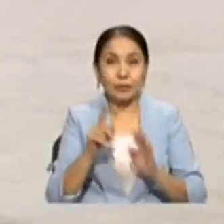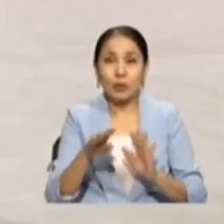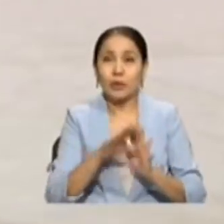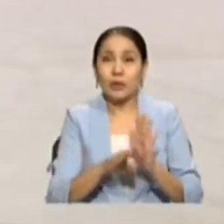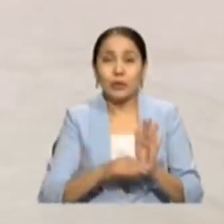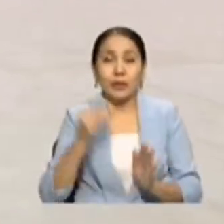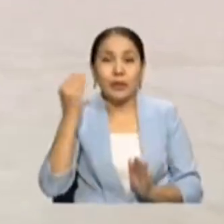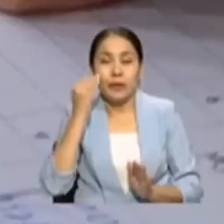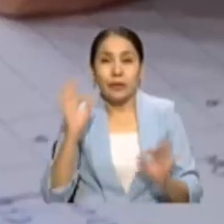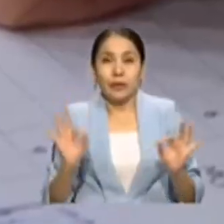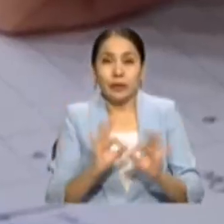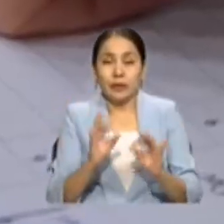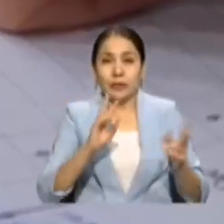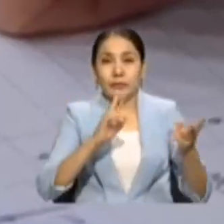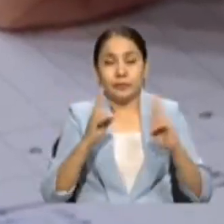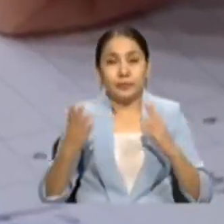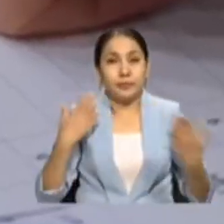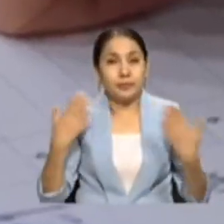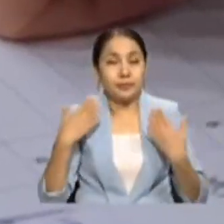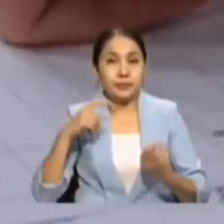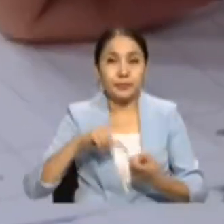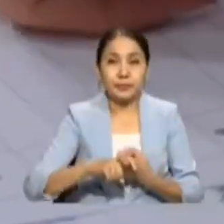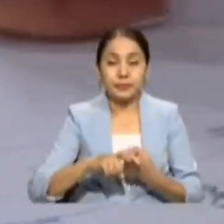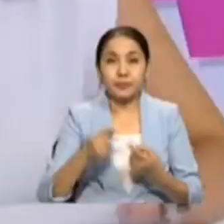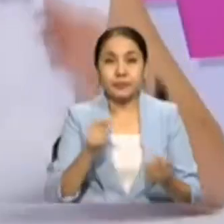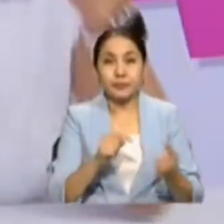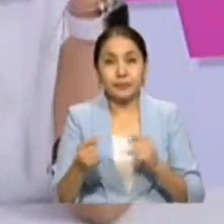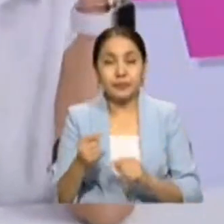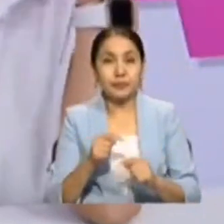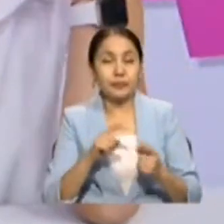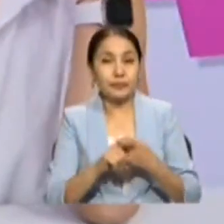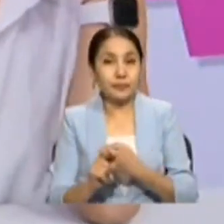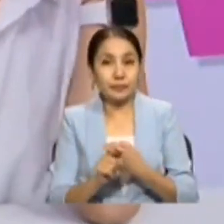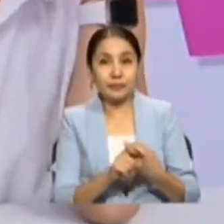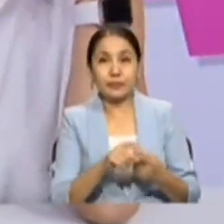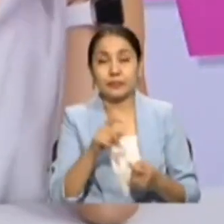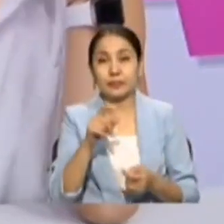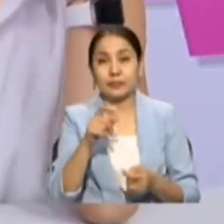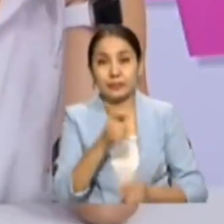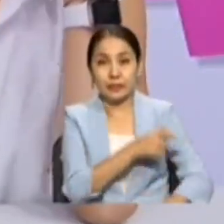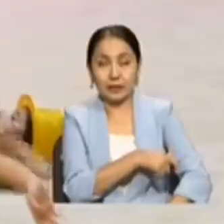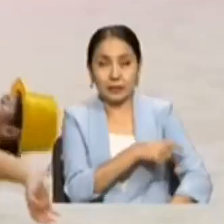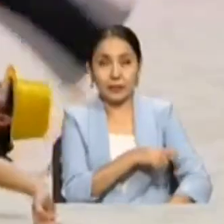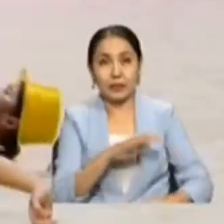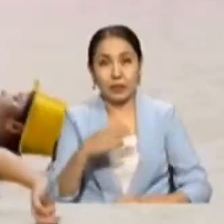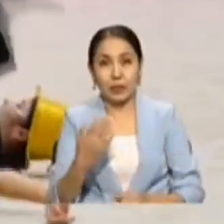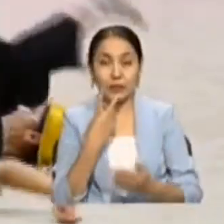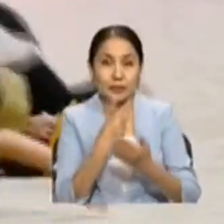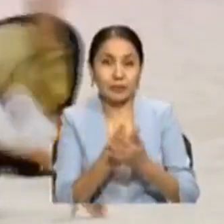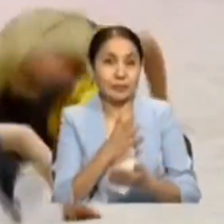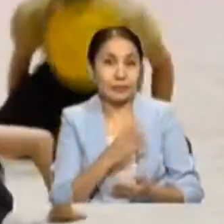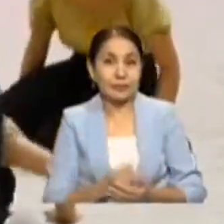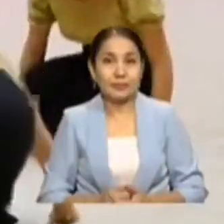Dastur mazmuni, musiqasi, raqs va gimnastika elementlari bir-biriga uyg'un tanlangani esa hakamlar hay'ati tomonidan baholab